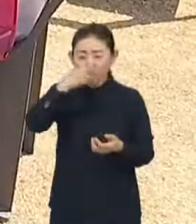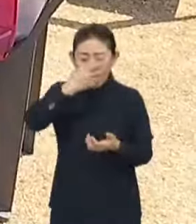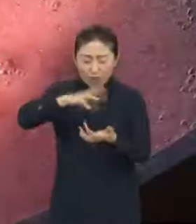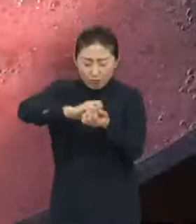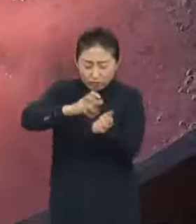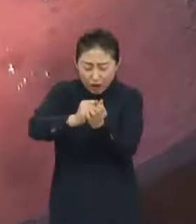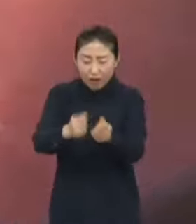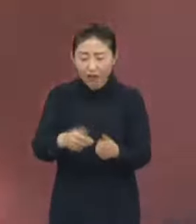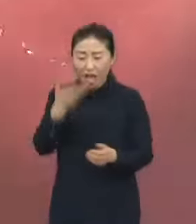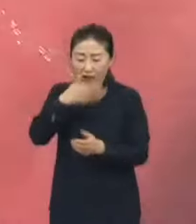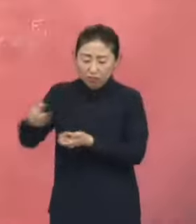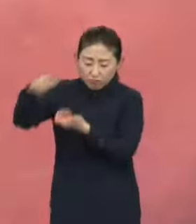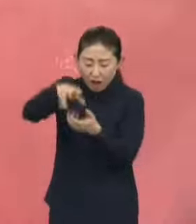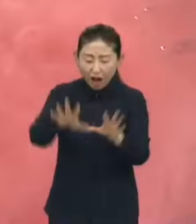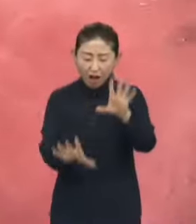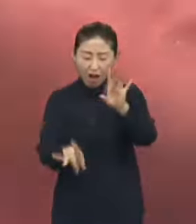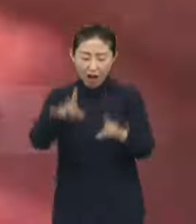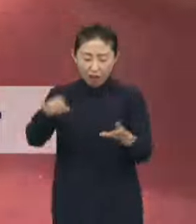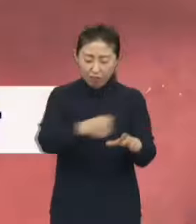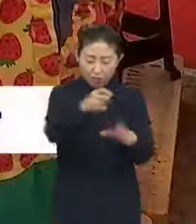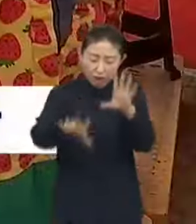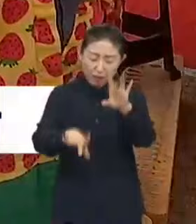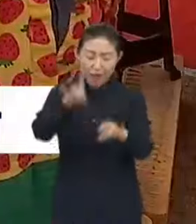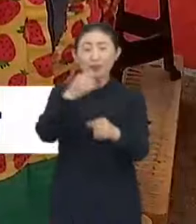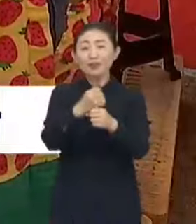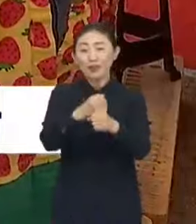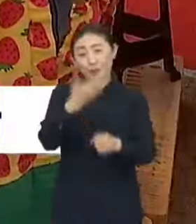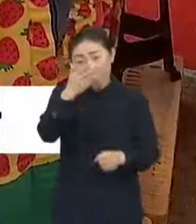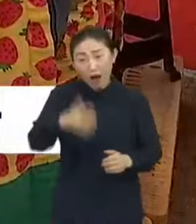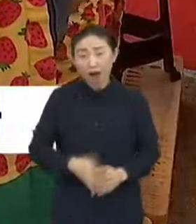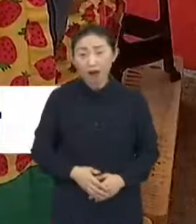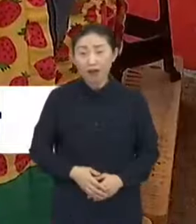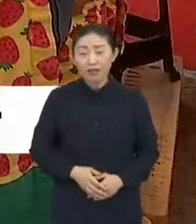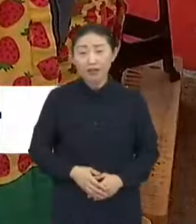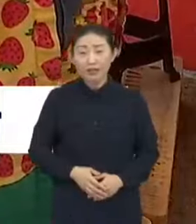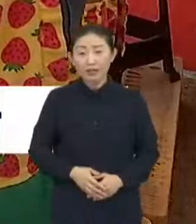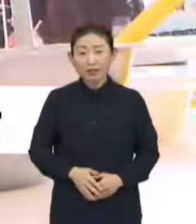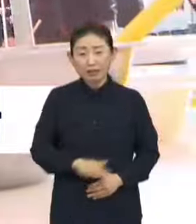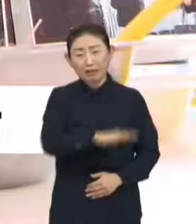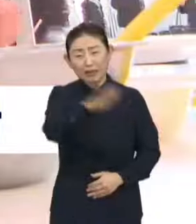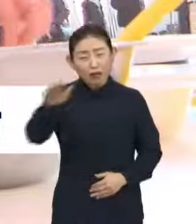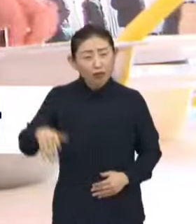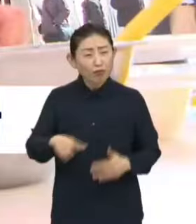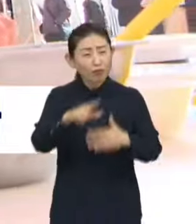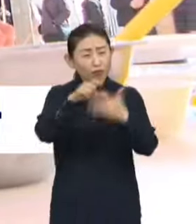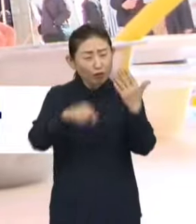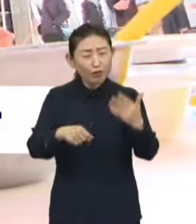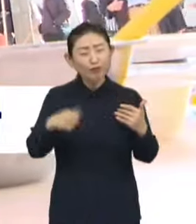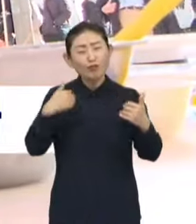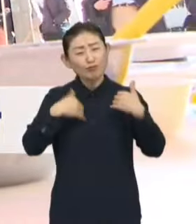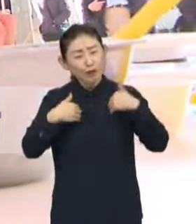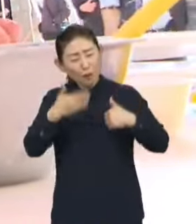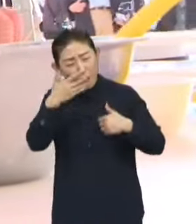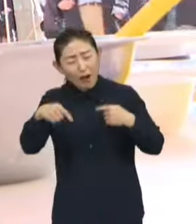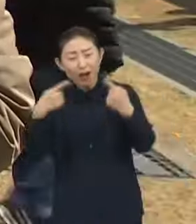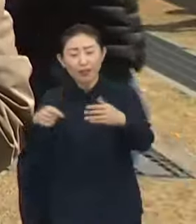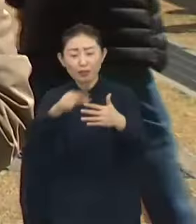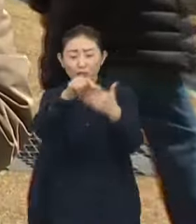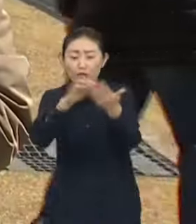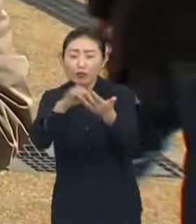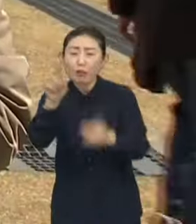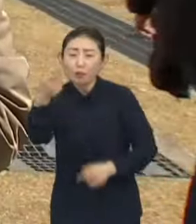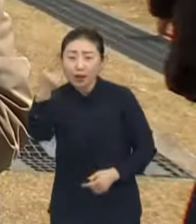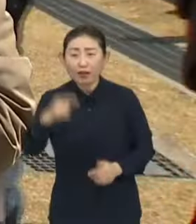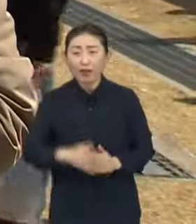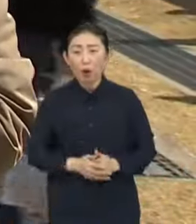끓여 만든 나만의 딸기잼 만들기. 모든 세대가 즐길 수 있는 100여 가지 프로그램들이 마련됐습니다. 논산